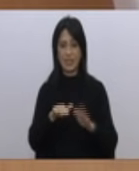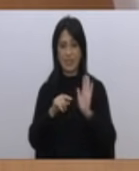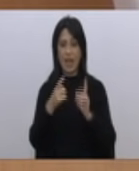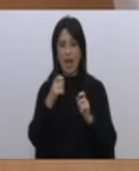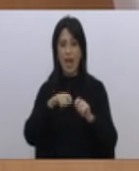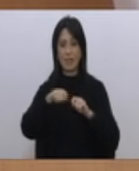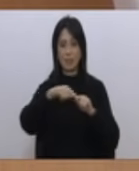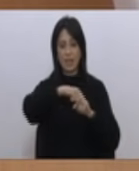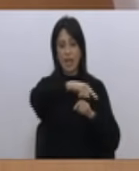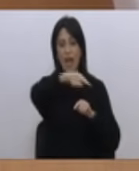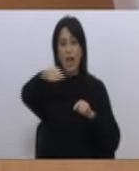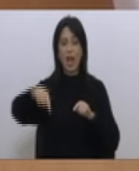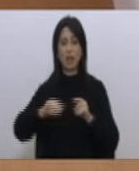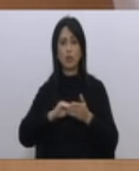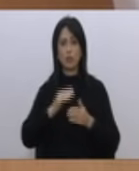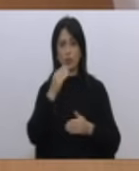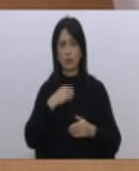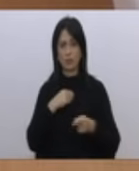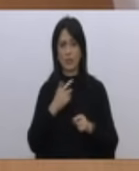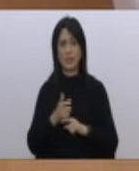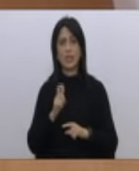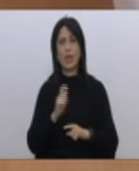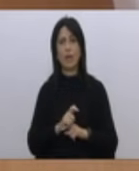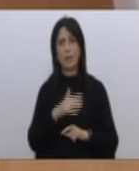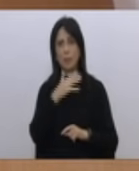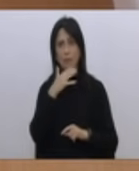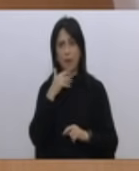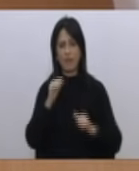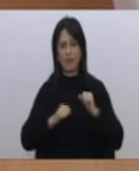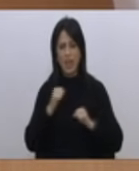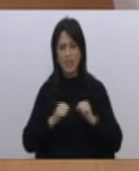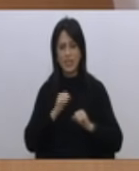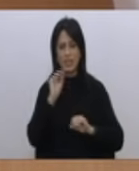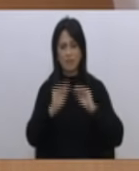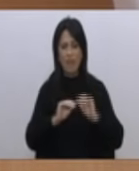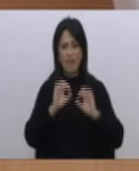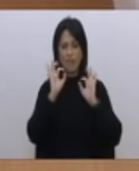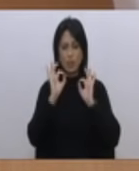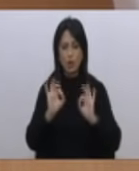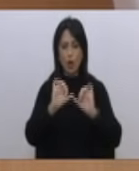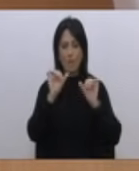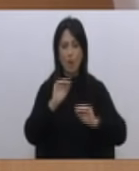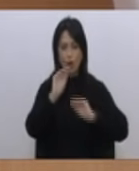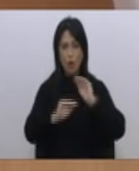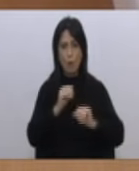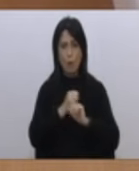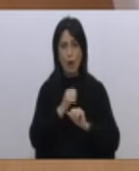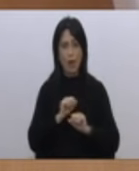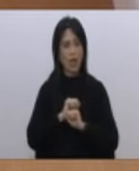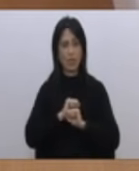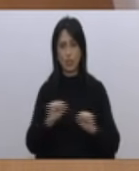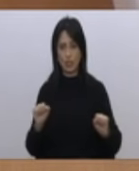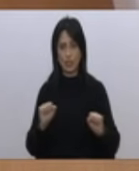100-მეტრიან რადიუსთან დაკავშირებით, სადაც ძალიან ბევრი ვეცადეთ, რომ სწორი ფორმულირებით ჩაგვეწერა, რომ არ